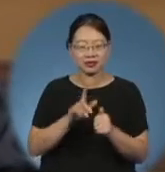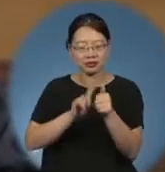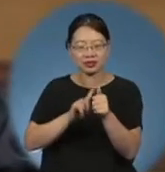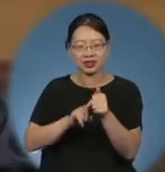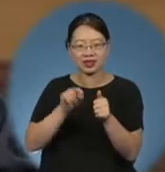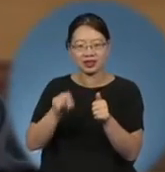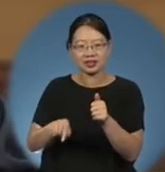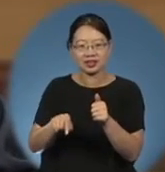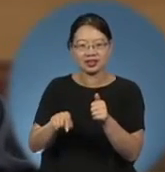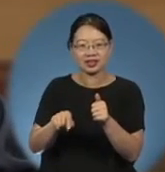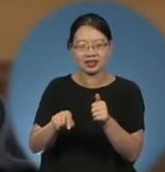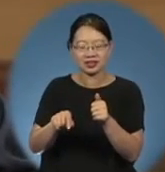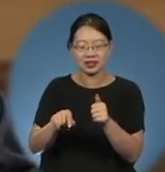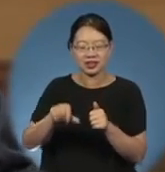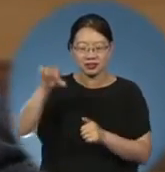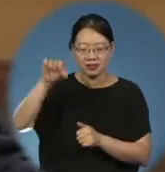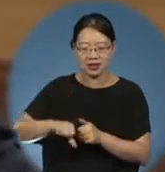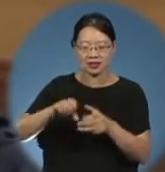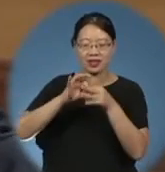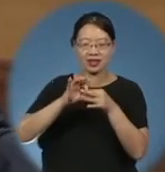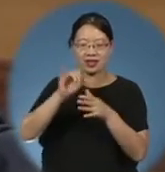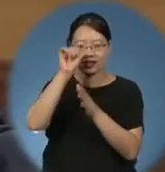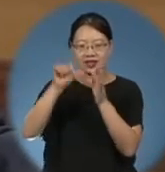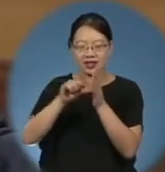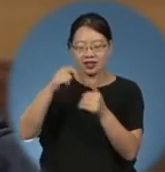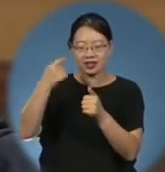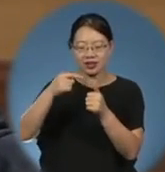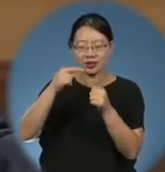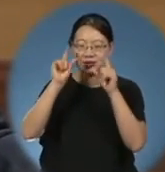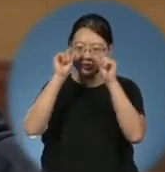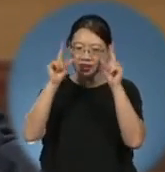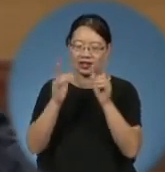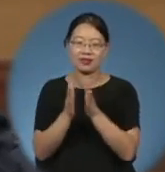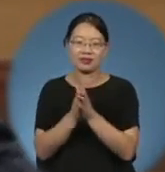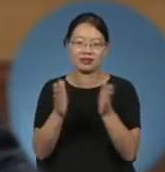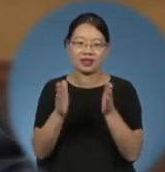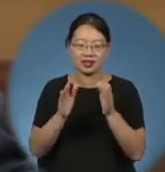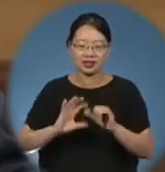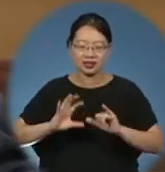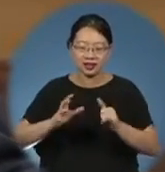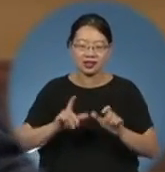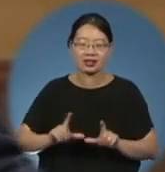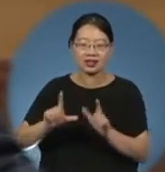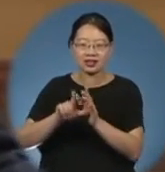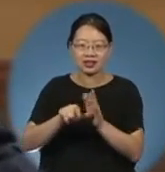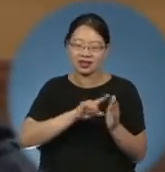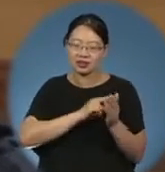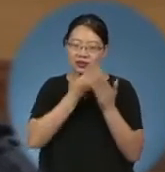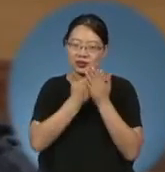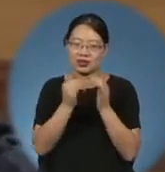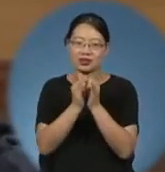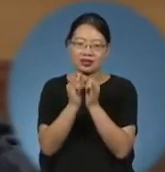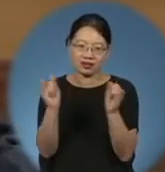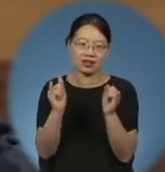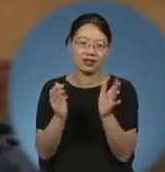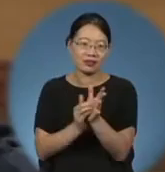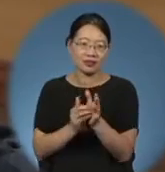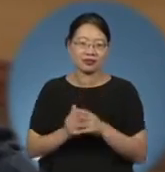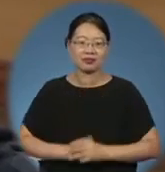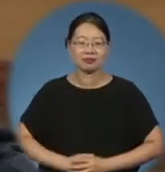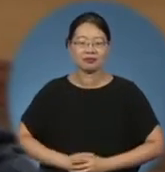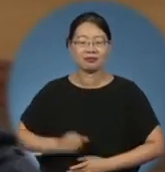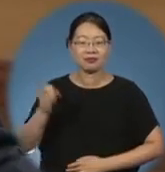관 학 을 통해서 인생의 교훈 어떤가 예 세상을 살아가는데 가장 주는게 사람이다